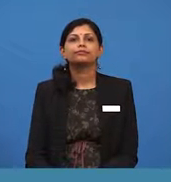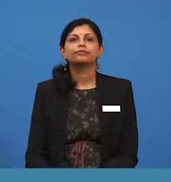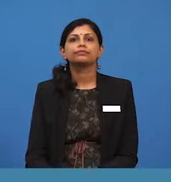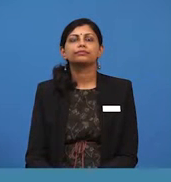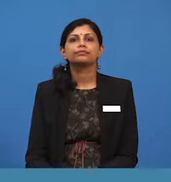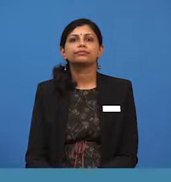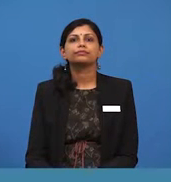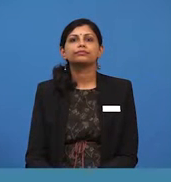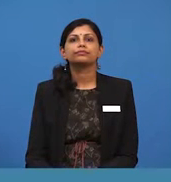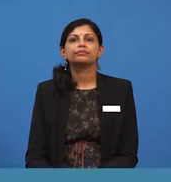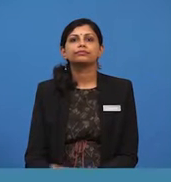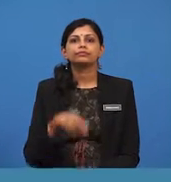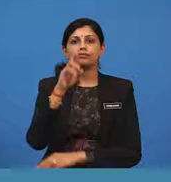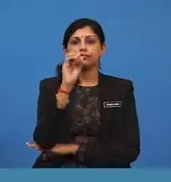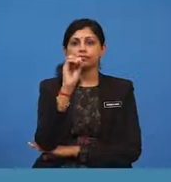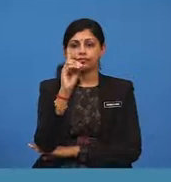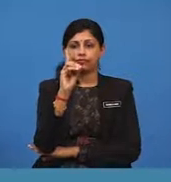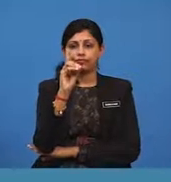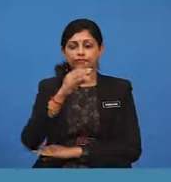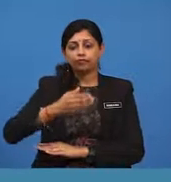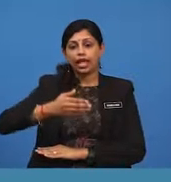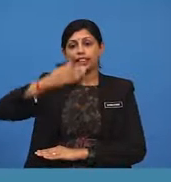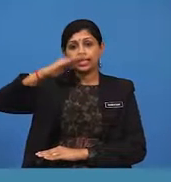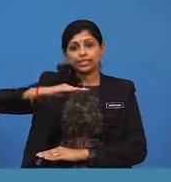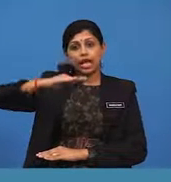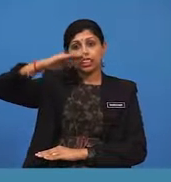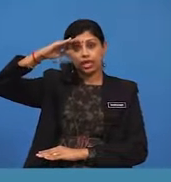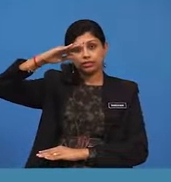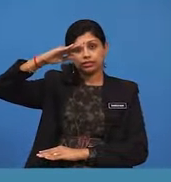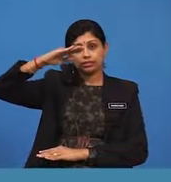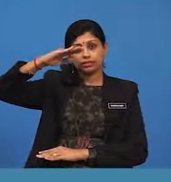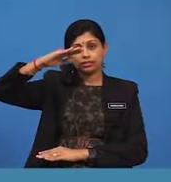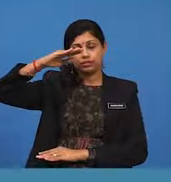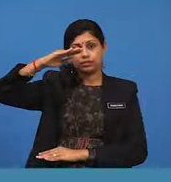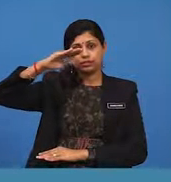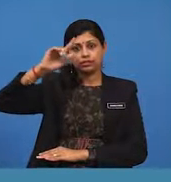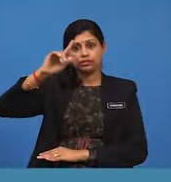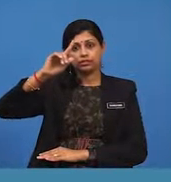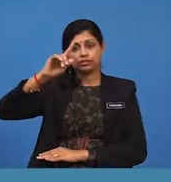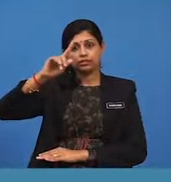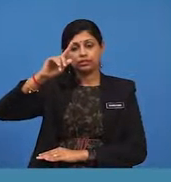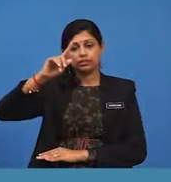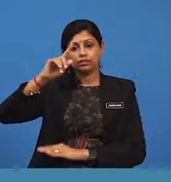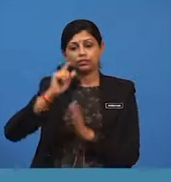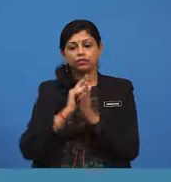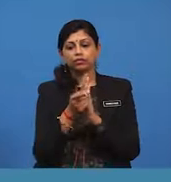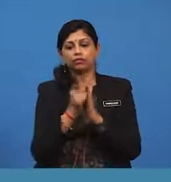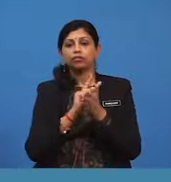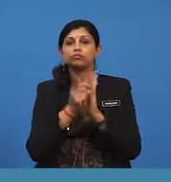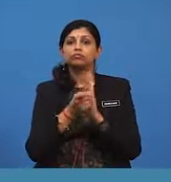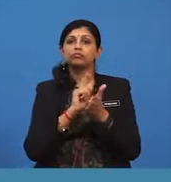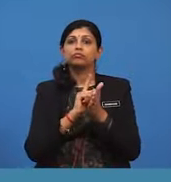Jika rod kuprum digerakkan ke atas, ke arah manakah jarum galvanometer akan terpesong?